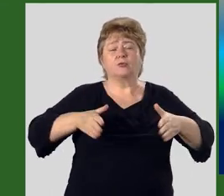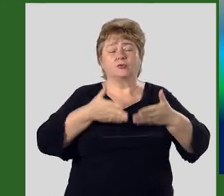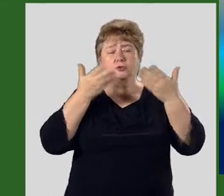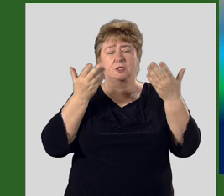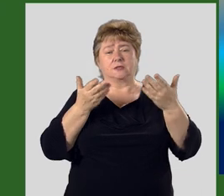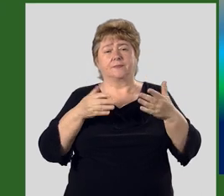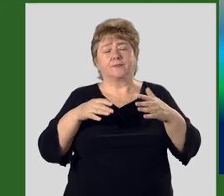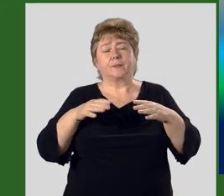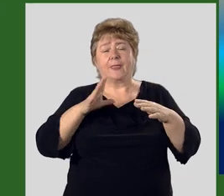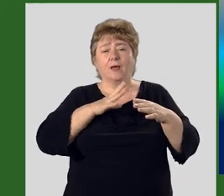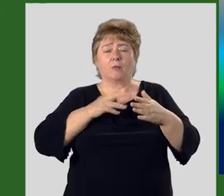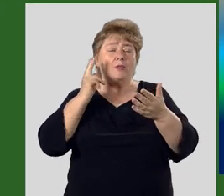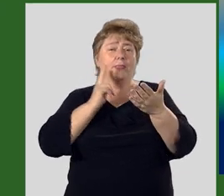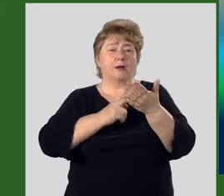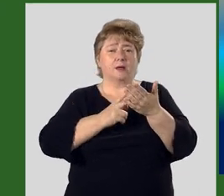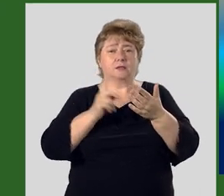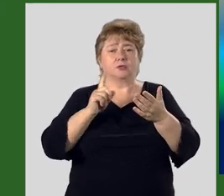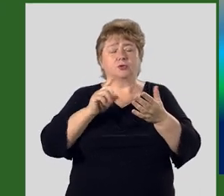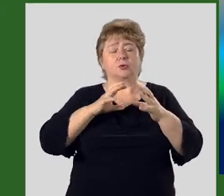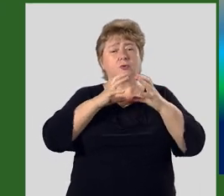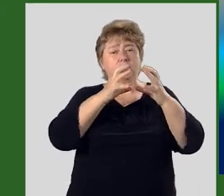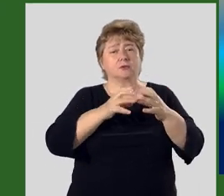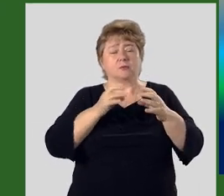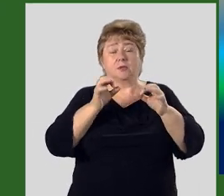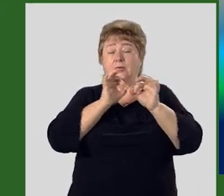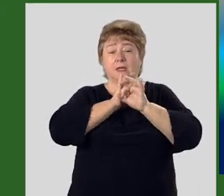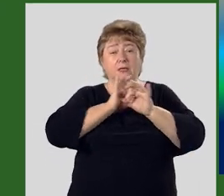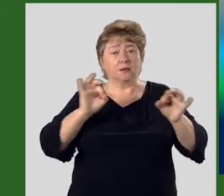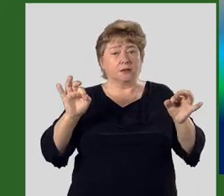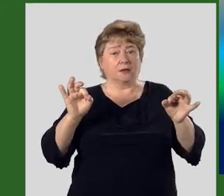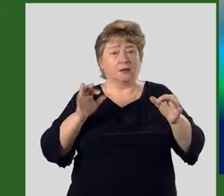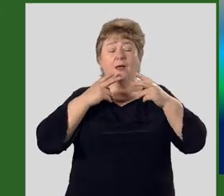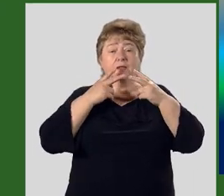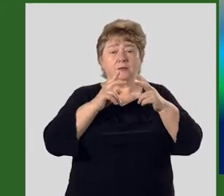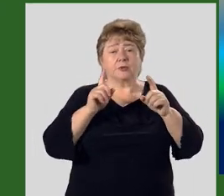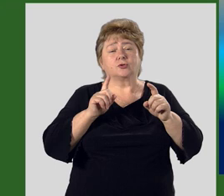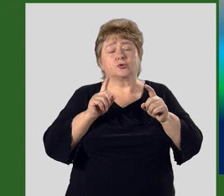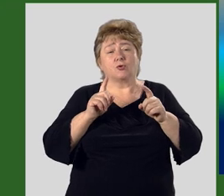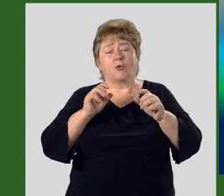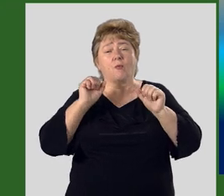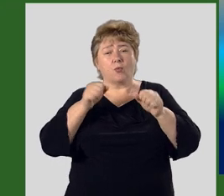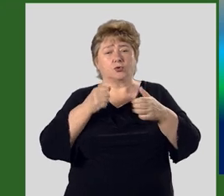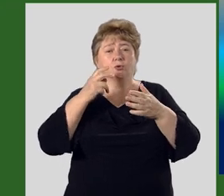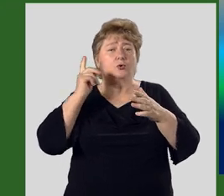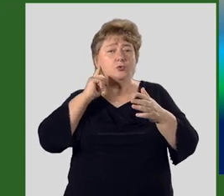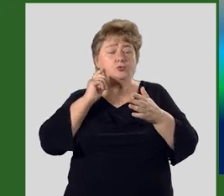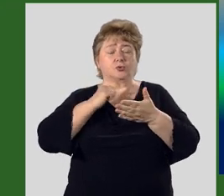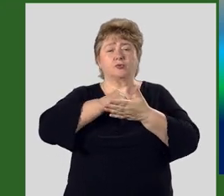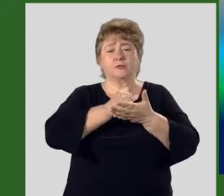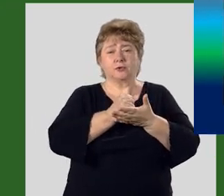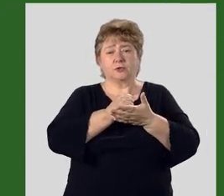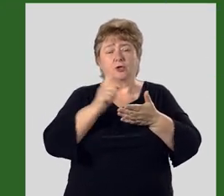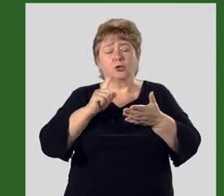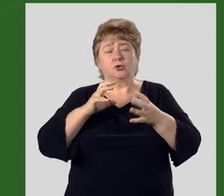совершенствоваться. Было доказано, что Земля не идеальный шар, несмотря на то, что часто можно услышать